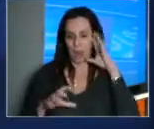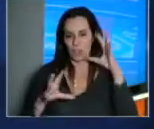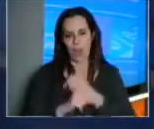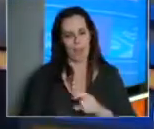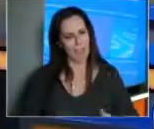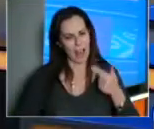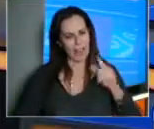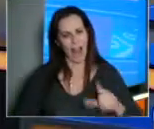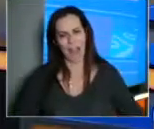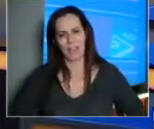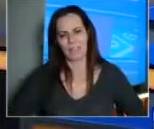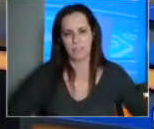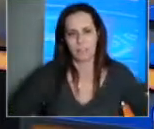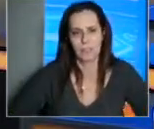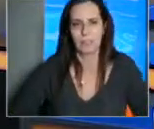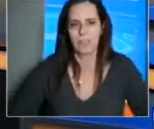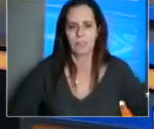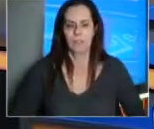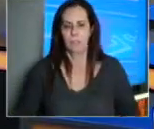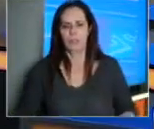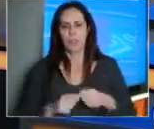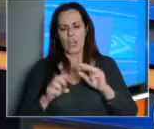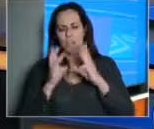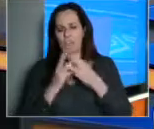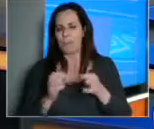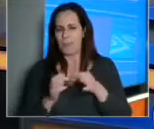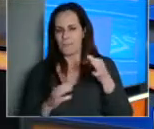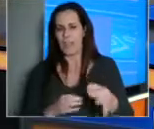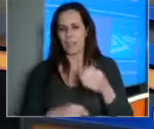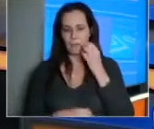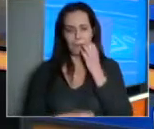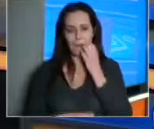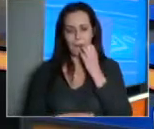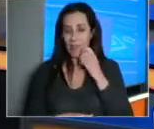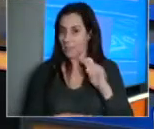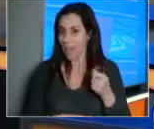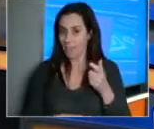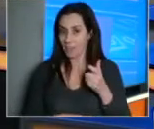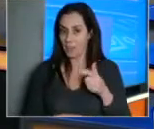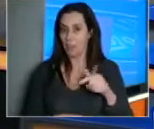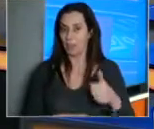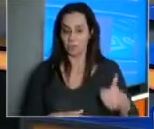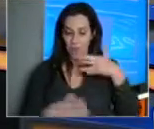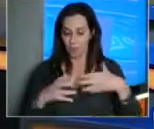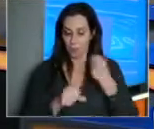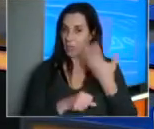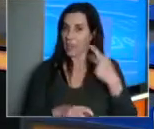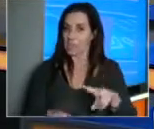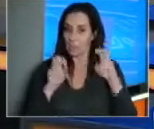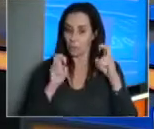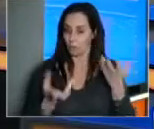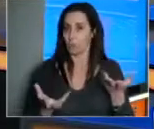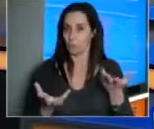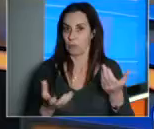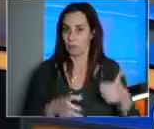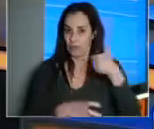אבל גל, אני רוצה לשאול אותך דווקא, אפרופו העניין הזה של השבטים והפריפריה ומצביעים ליכוד, דווקא לאבי גבאי אולי הייתה הזדמנות כיושב